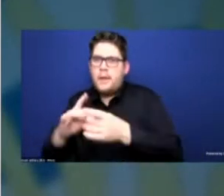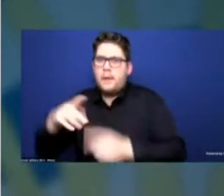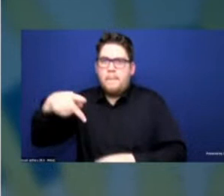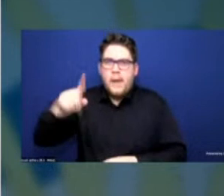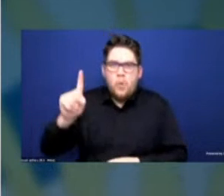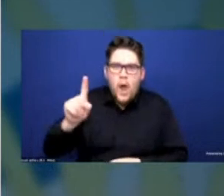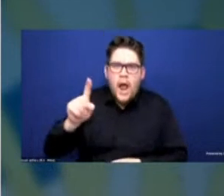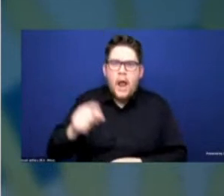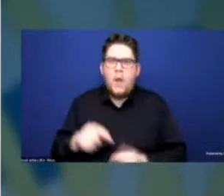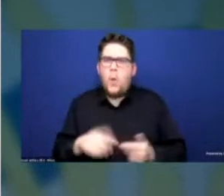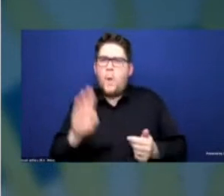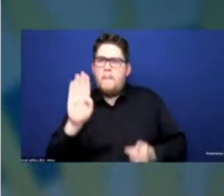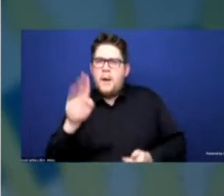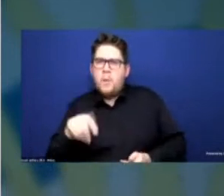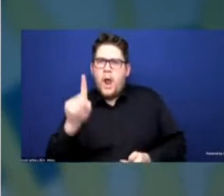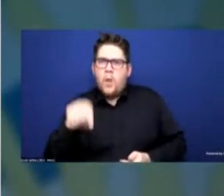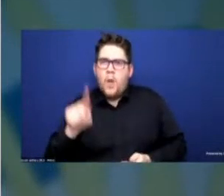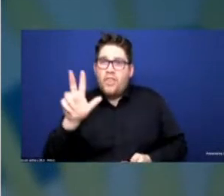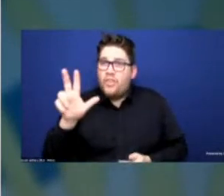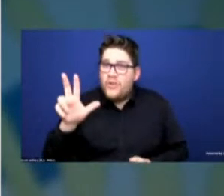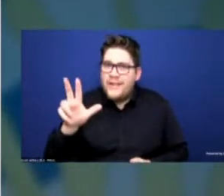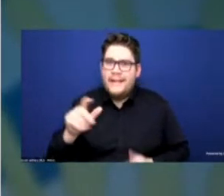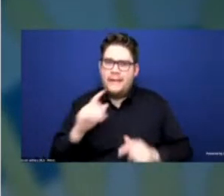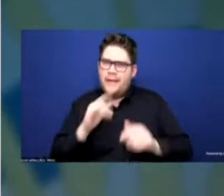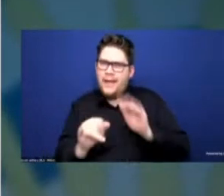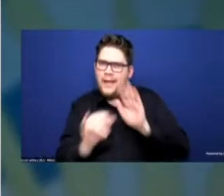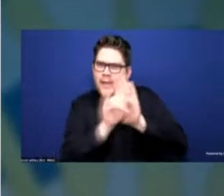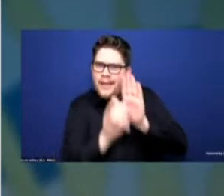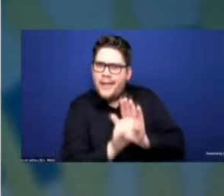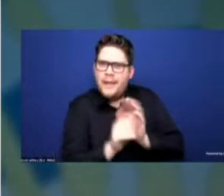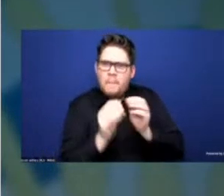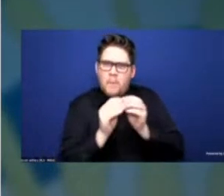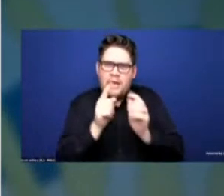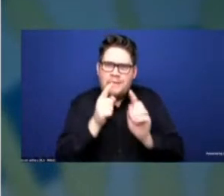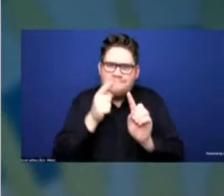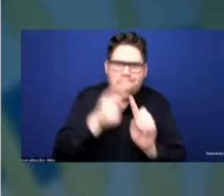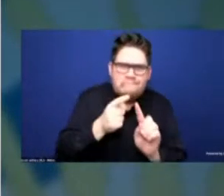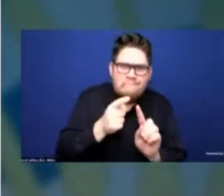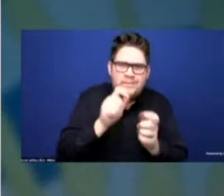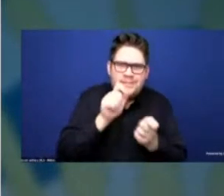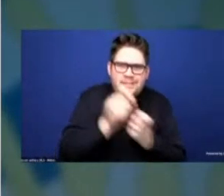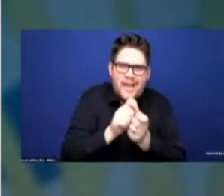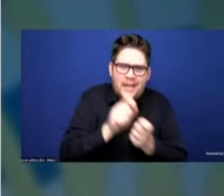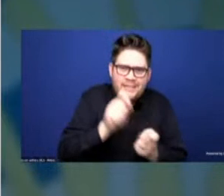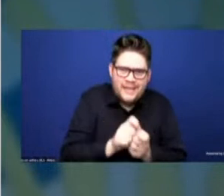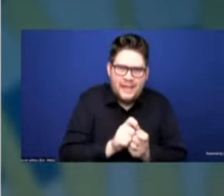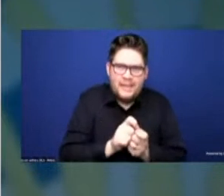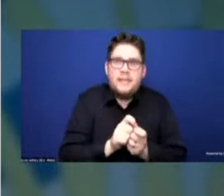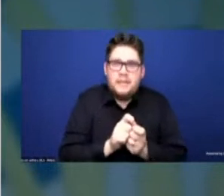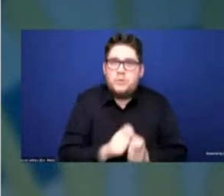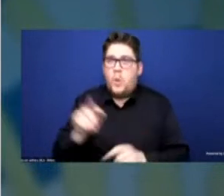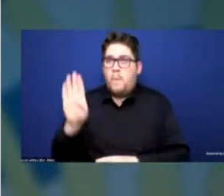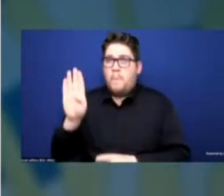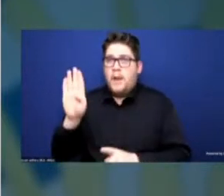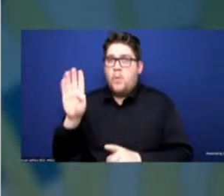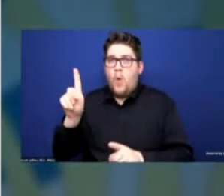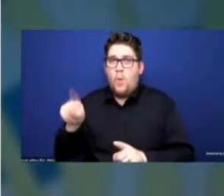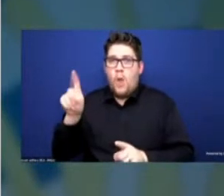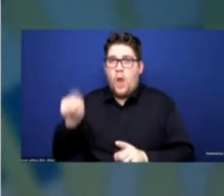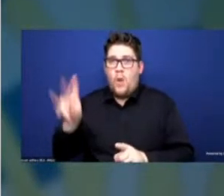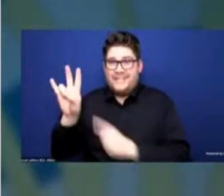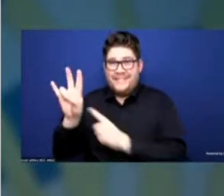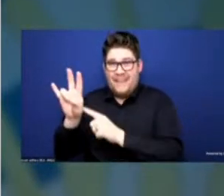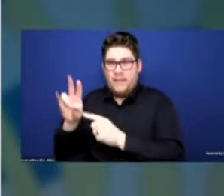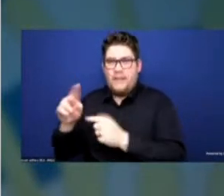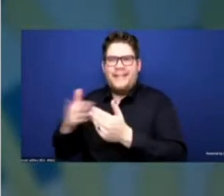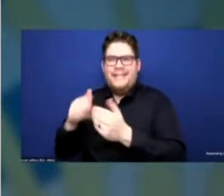continue to do whole genome sequencing on all of those so that we're not missing any new 基因检测不对的，他肯定做就是不公